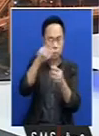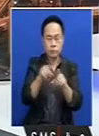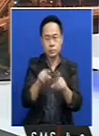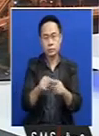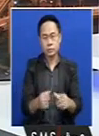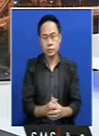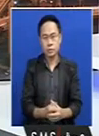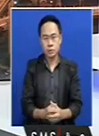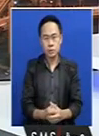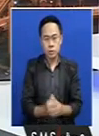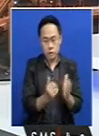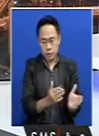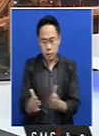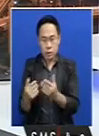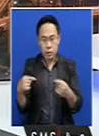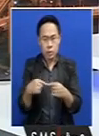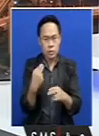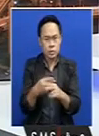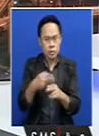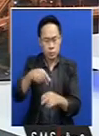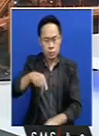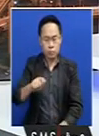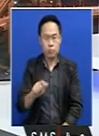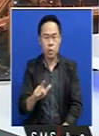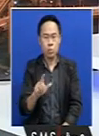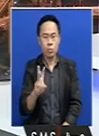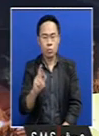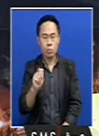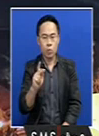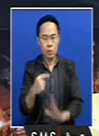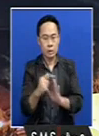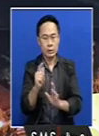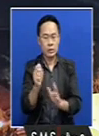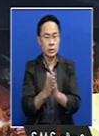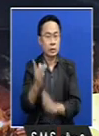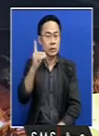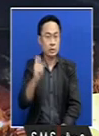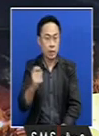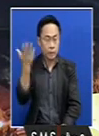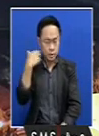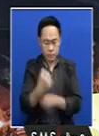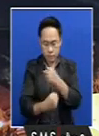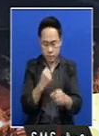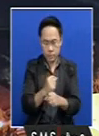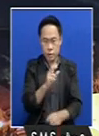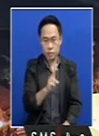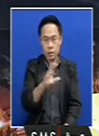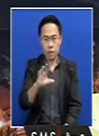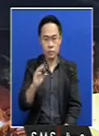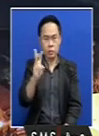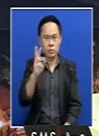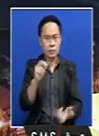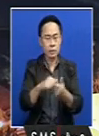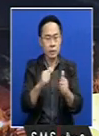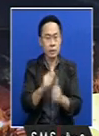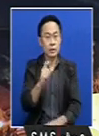ไปต่อกันที่เรื่องราวของ Paul werครับนักแสดงหนุ่มนะครับที่เสียชีวิตไปเมื่อปี2556จาก